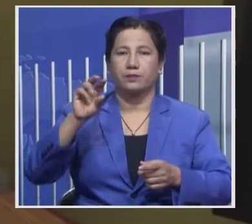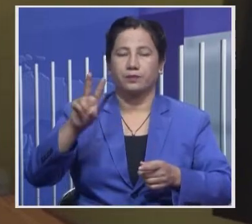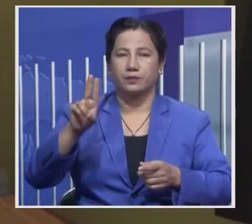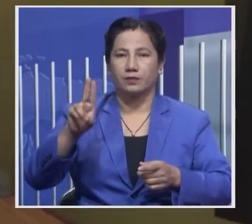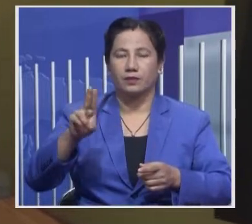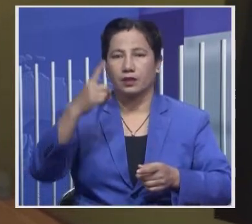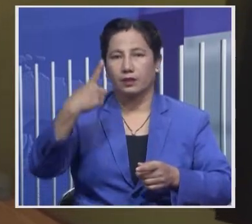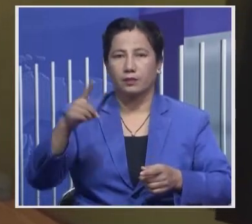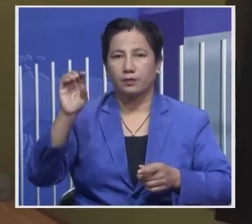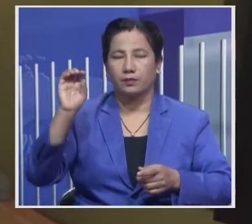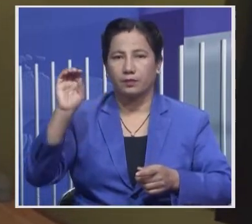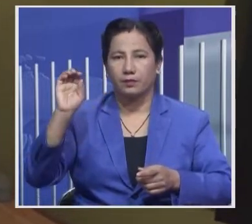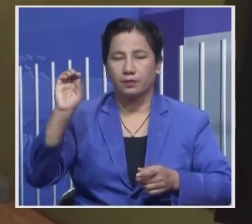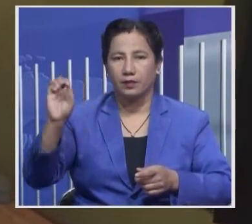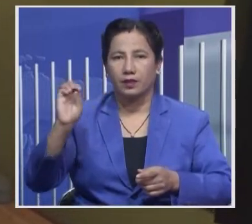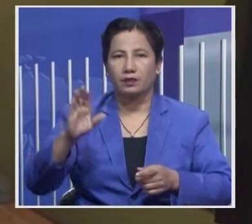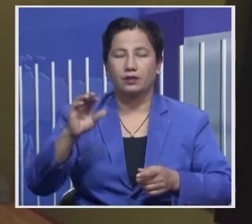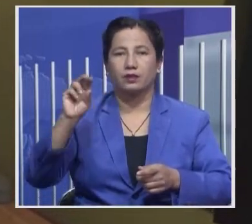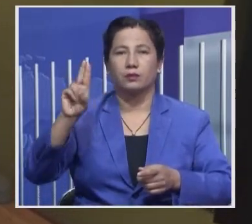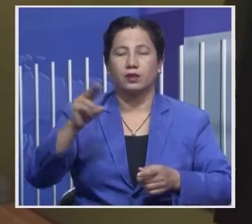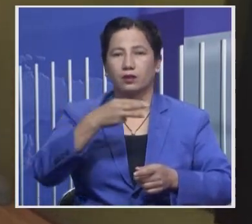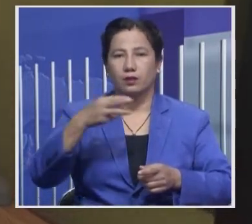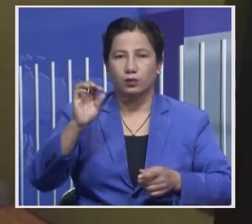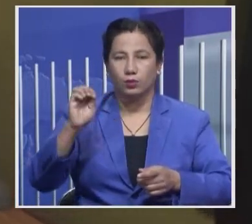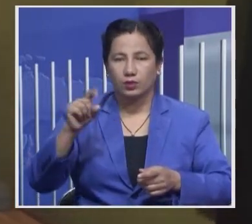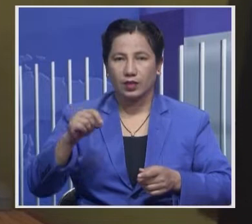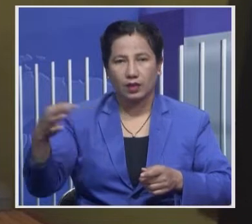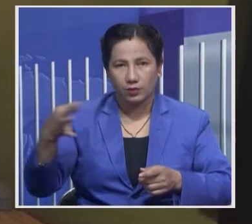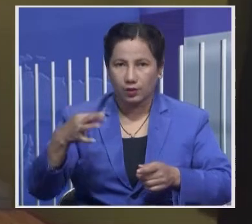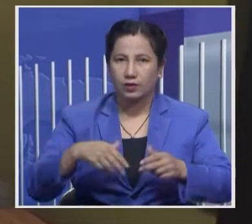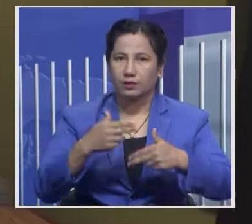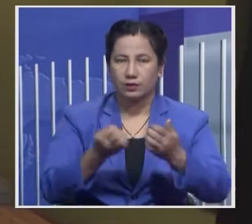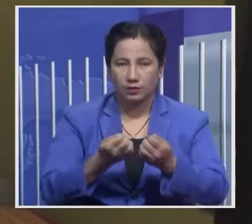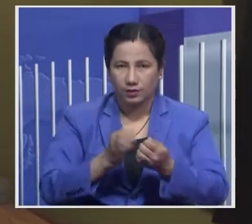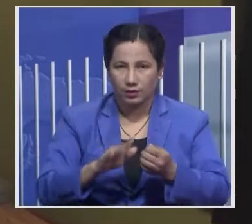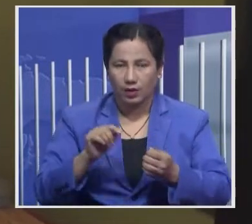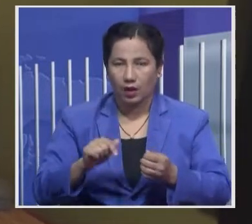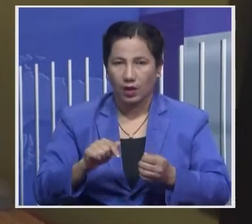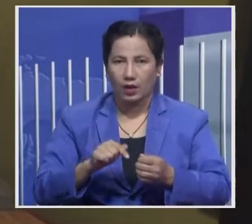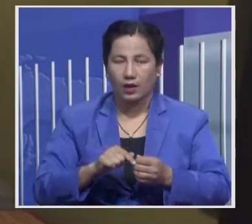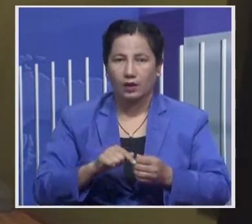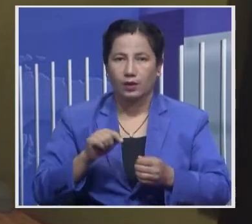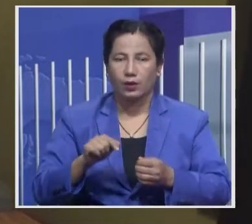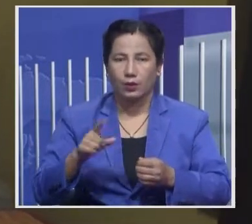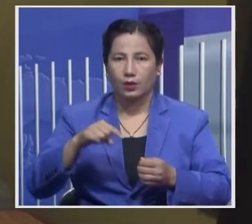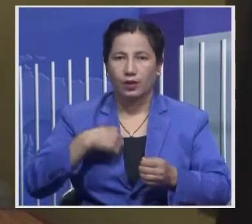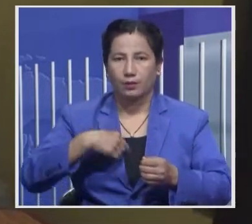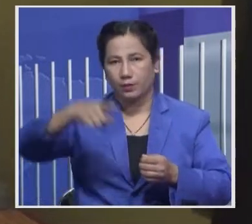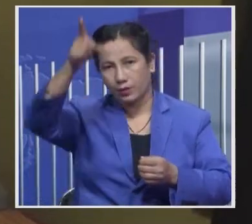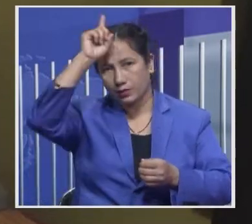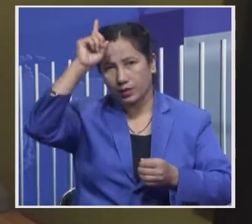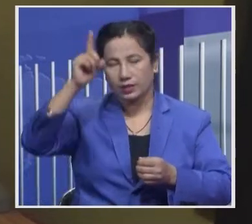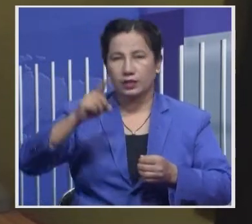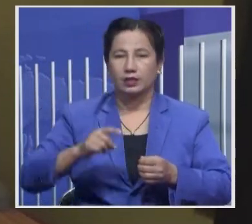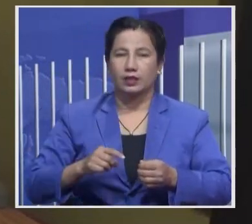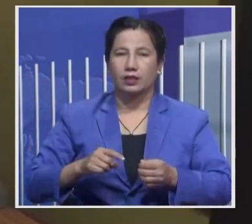चाडपर्वहरूमा अलि नयाँ विकृति उसमा गर्दैछन् र यो हाम्रो संस्कृति